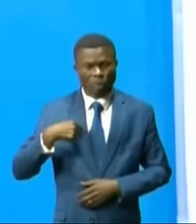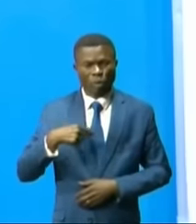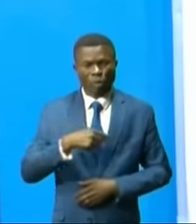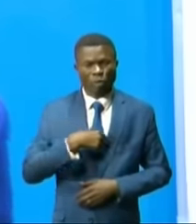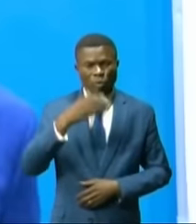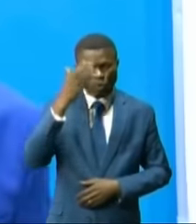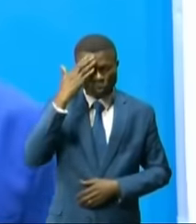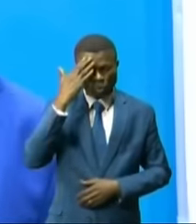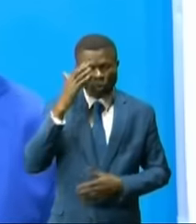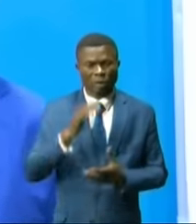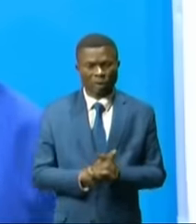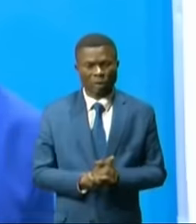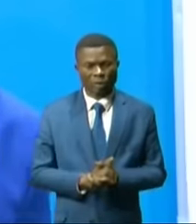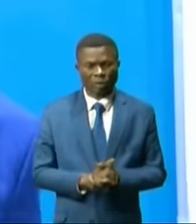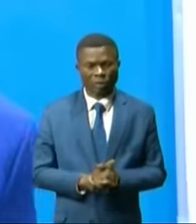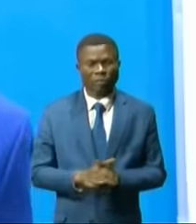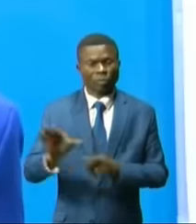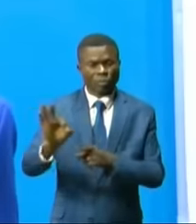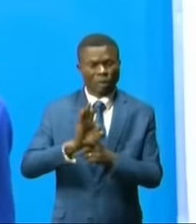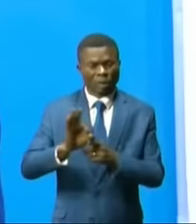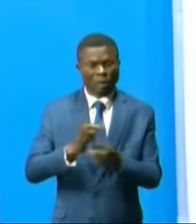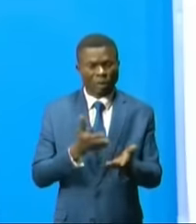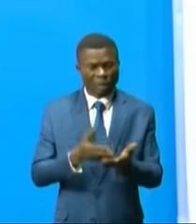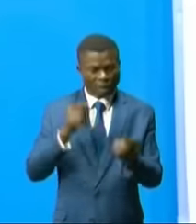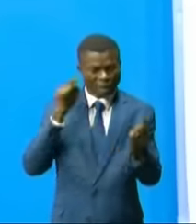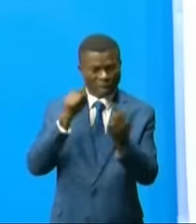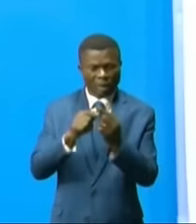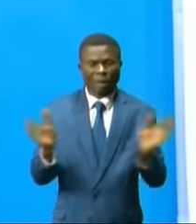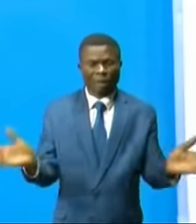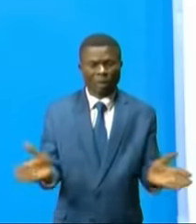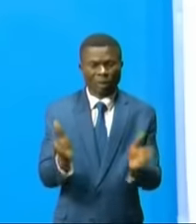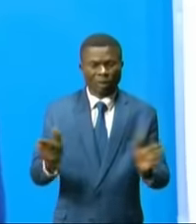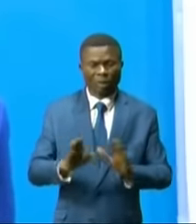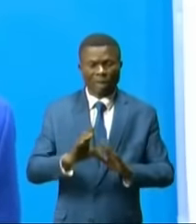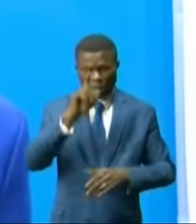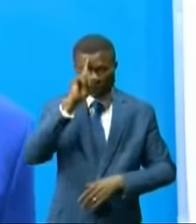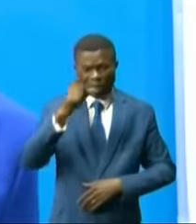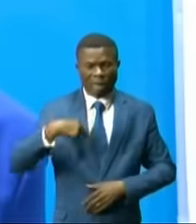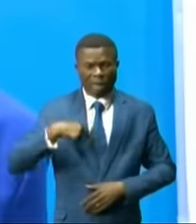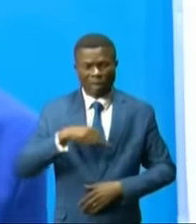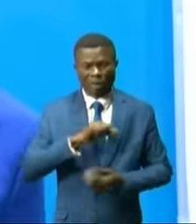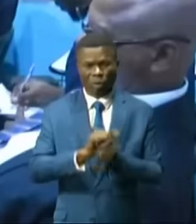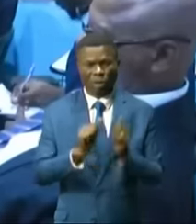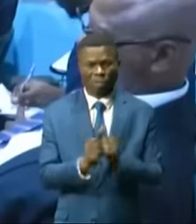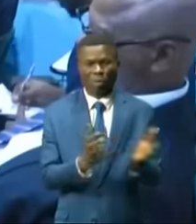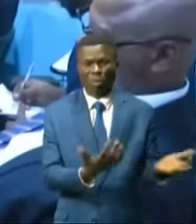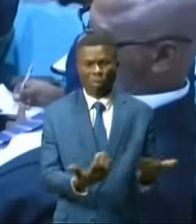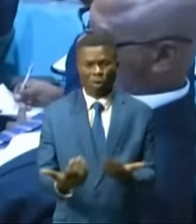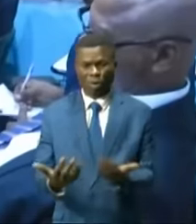savons, cette formation vise à renforcer nos capacités dans le secteur numérique,